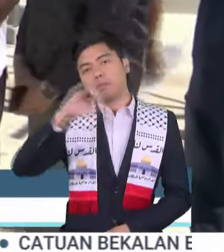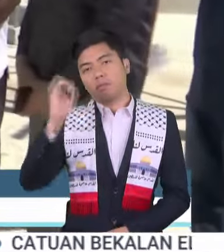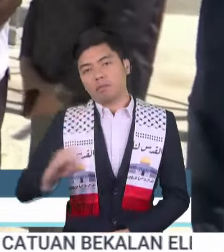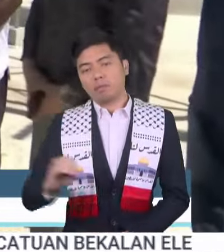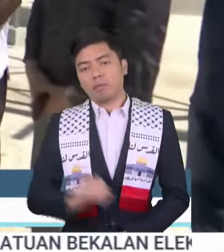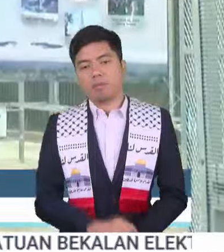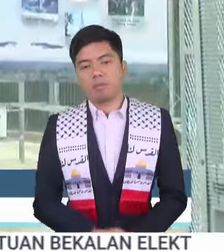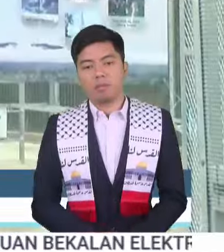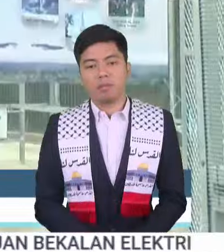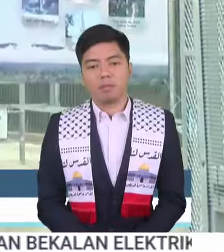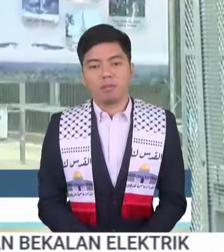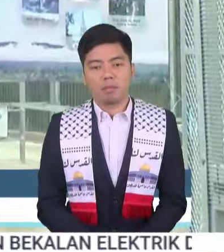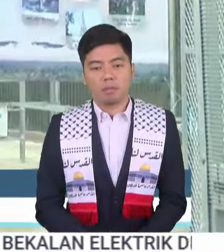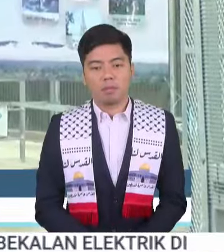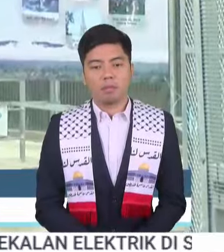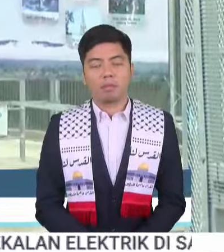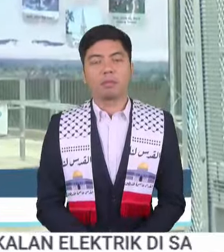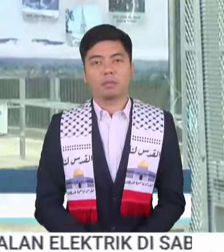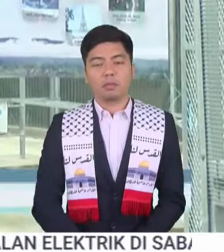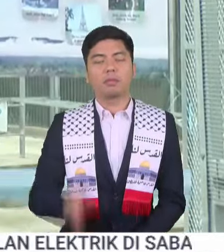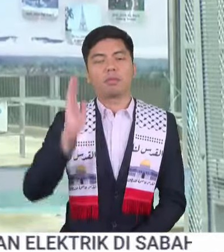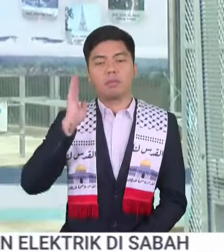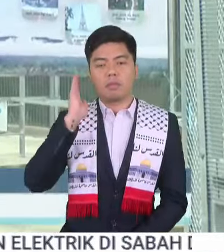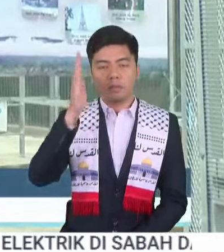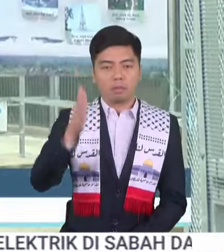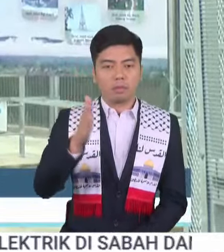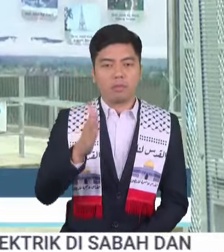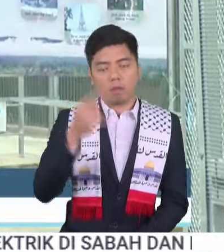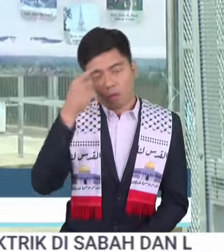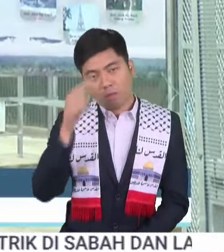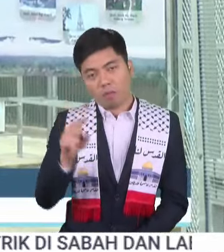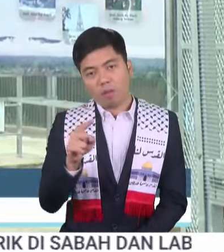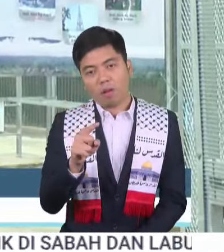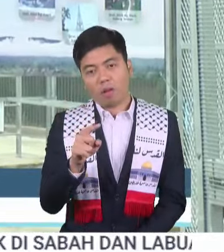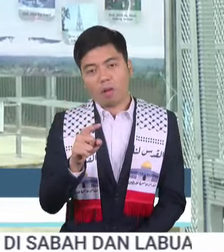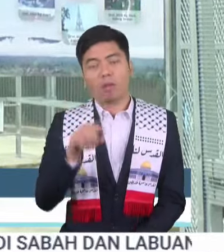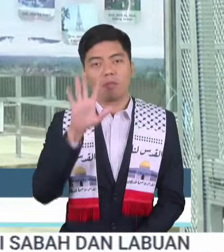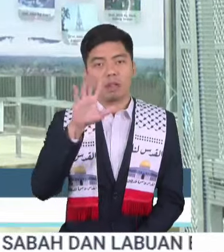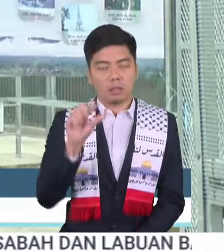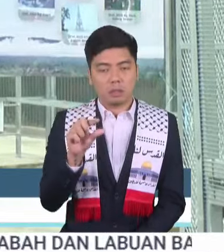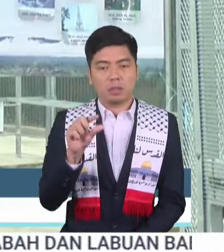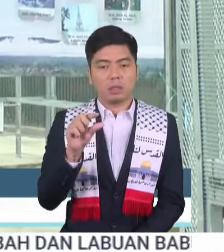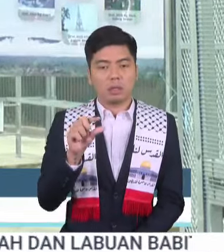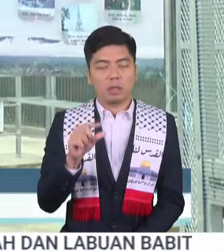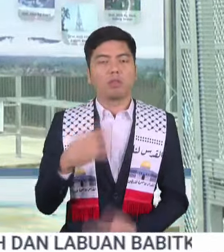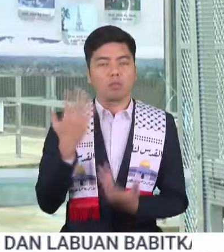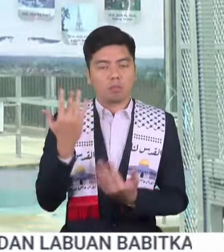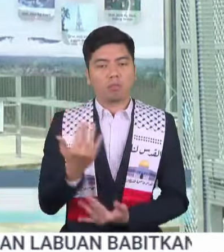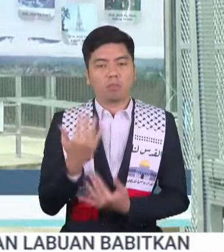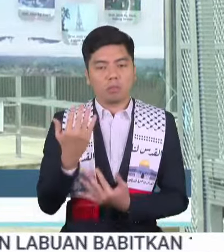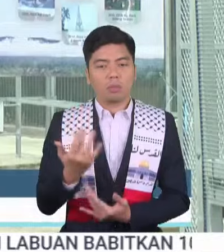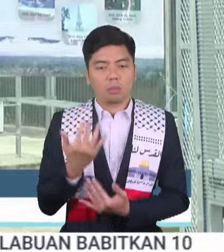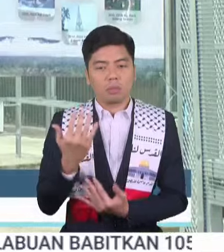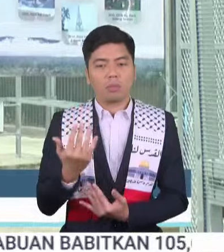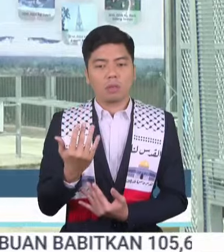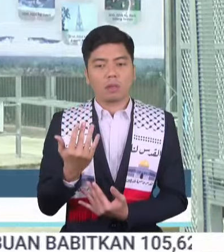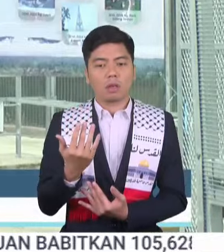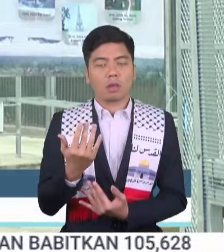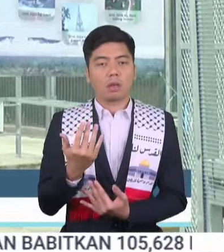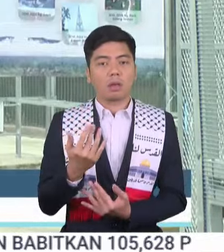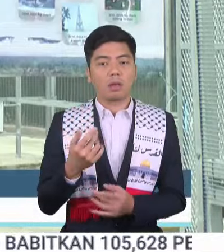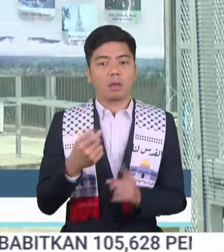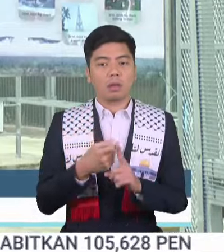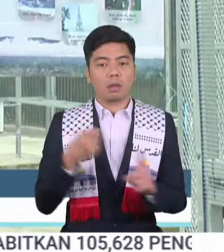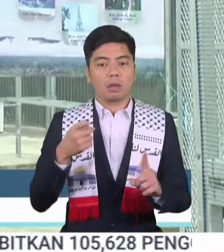88.3%. So akan datang untuk 5G ini kita tengah menunggulah daripada pihak